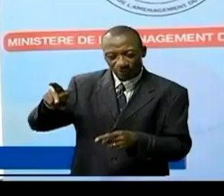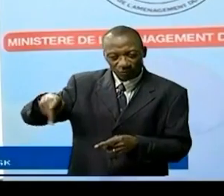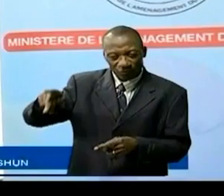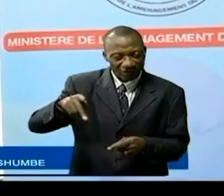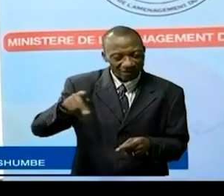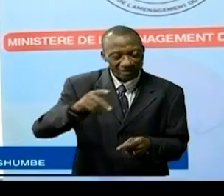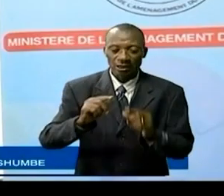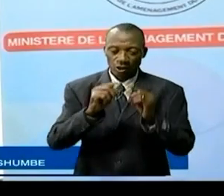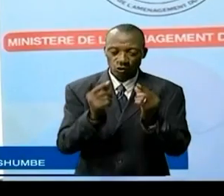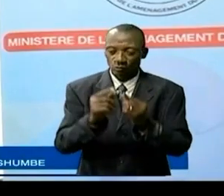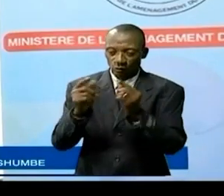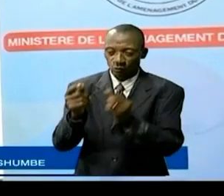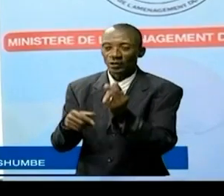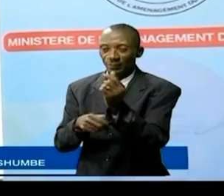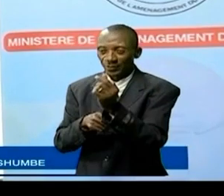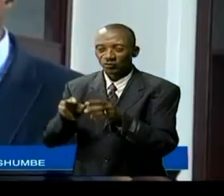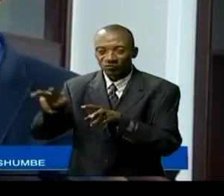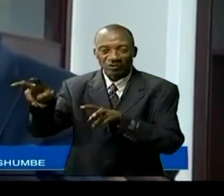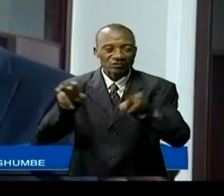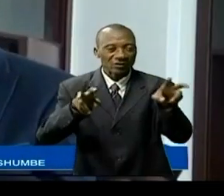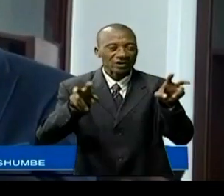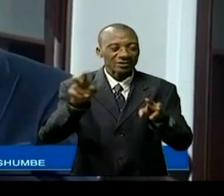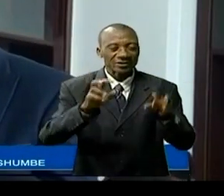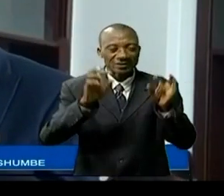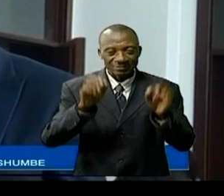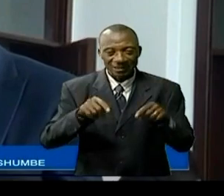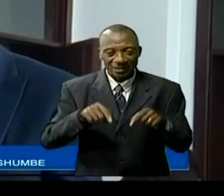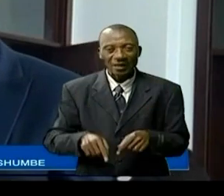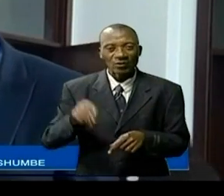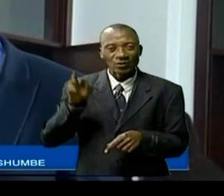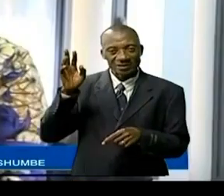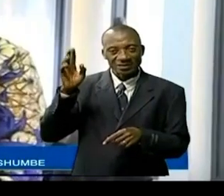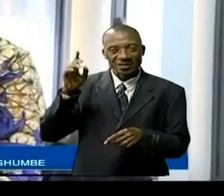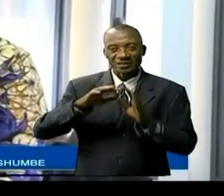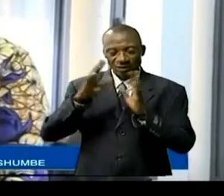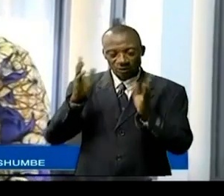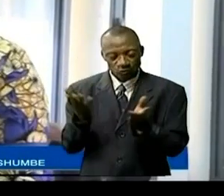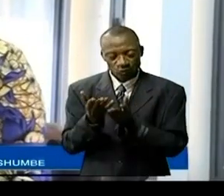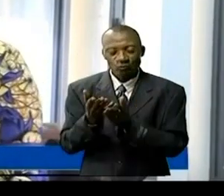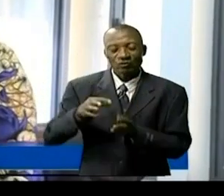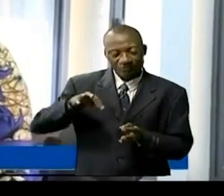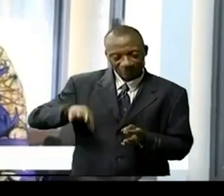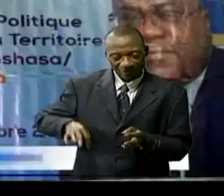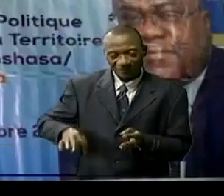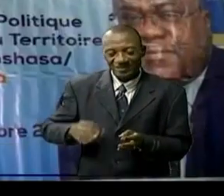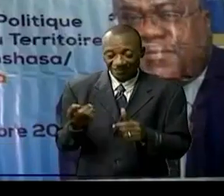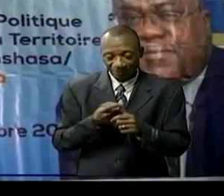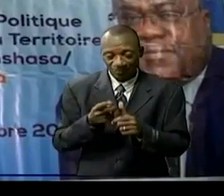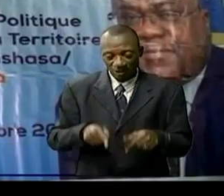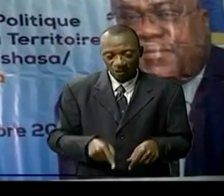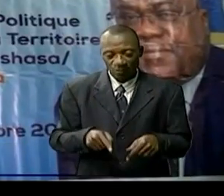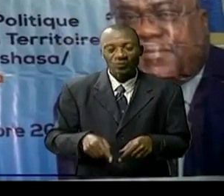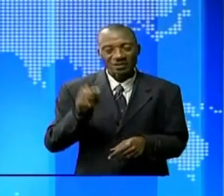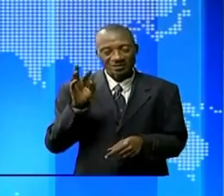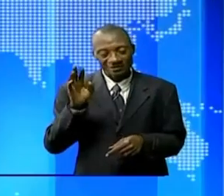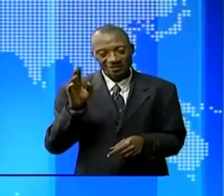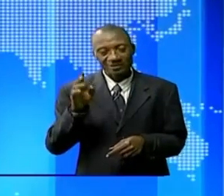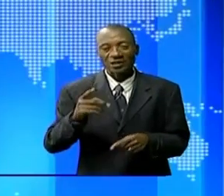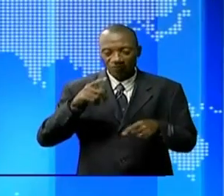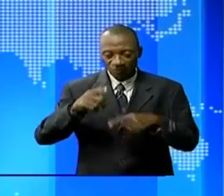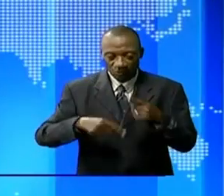de la république bénéficie des avantages de sa position en étant la première ville à connaître cette vulgarisation